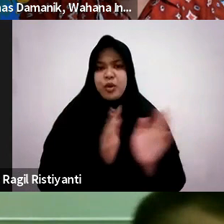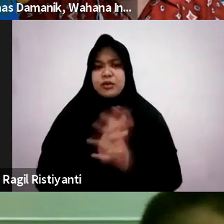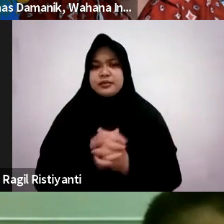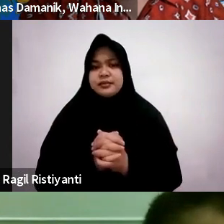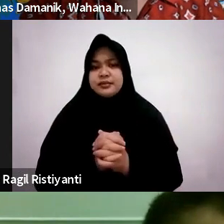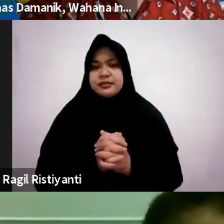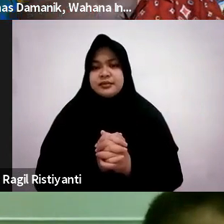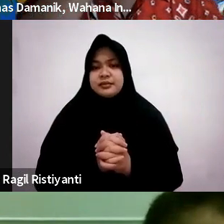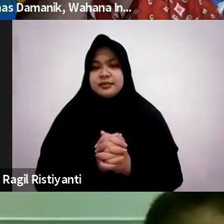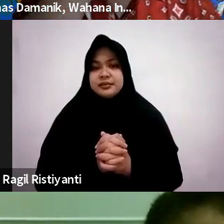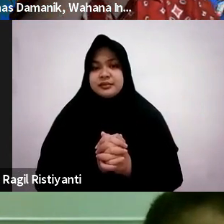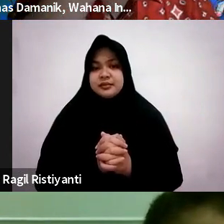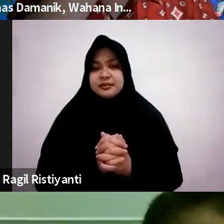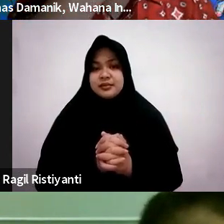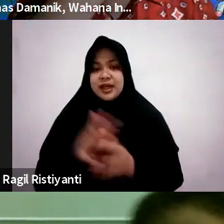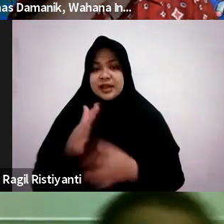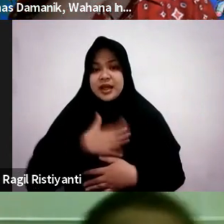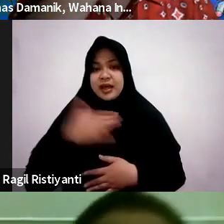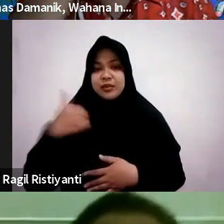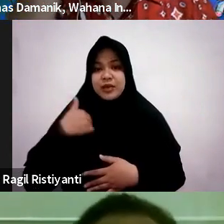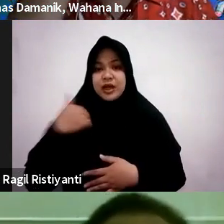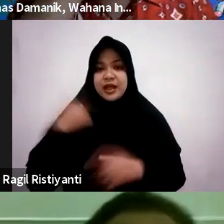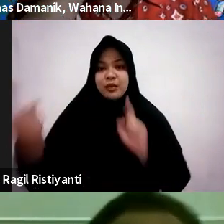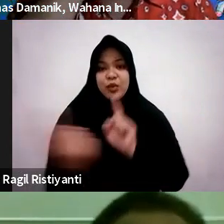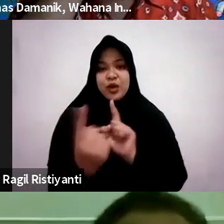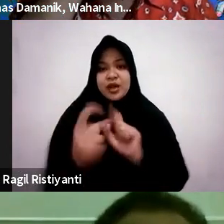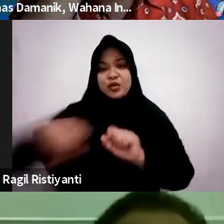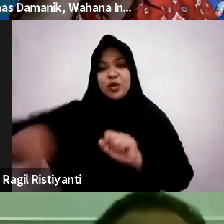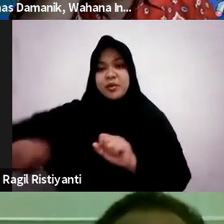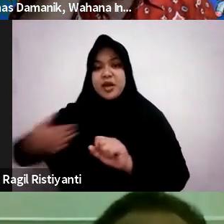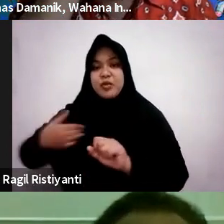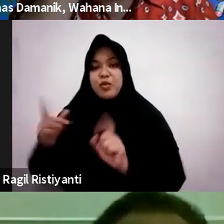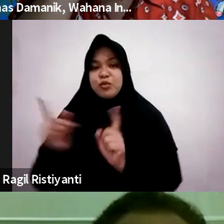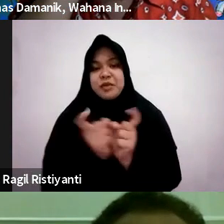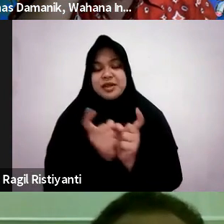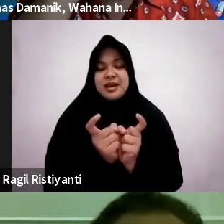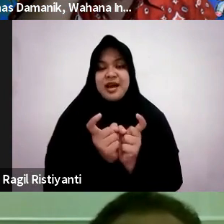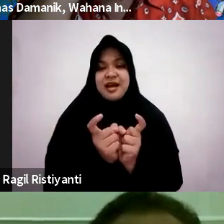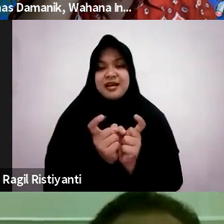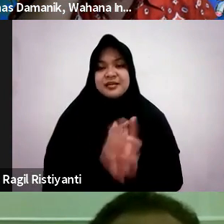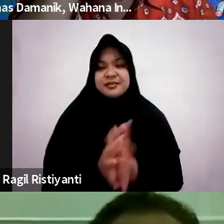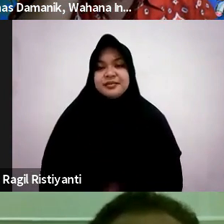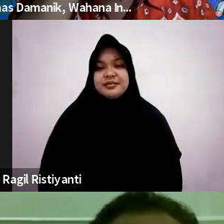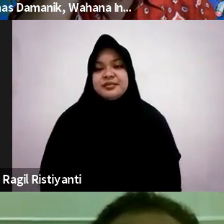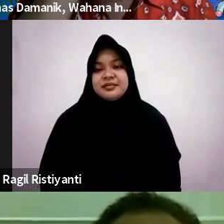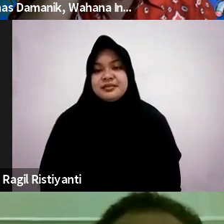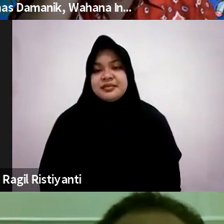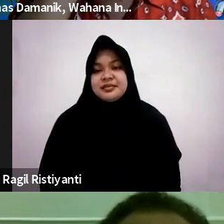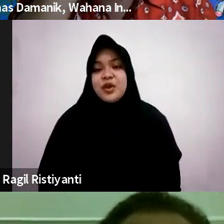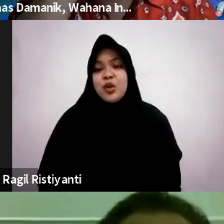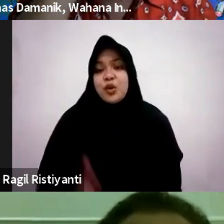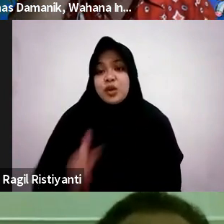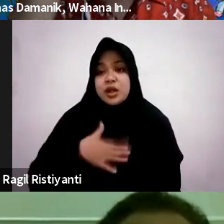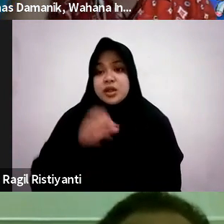gimana aku Saya punya ketemu dengan suami kan dia mau punya pacar gitu lah pokoknya Terus habis gitu saya bilang